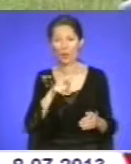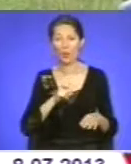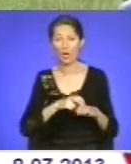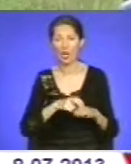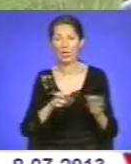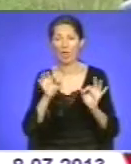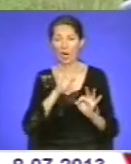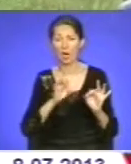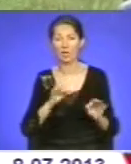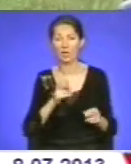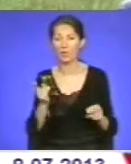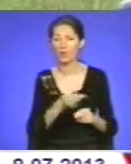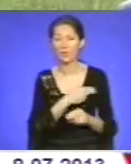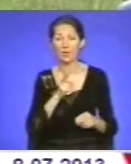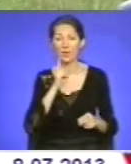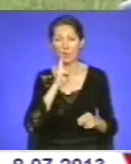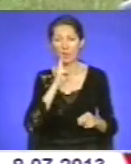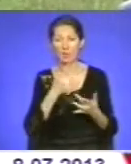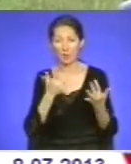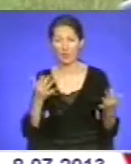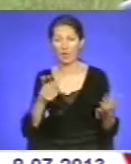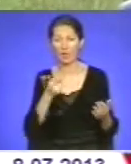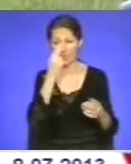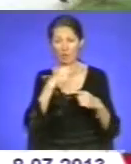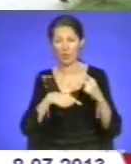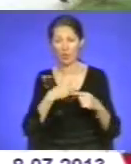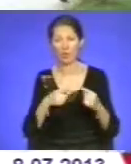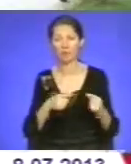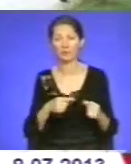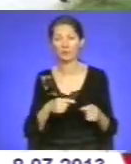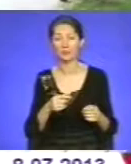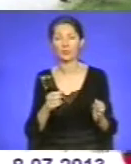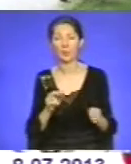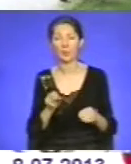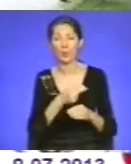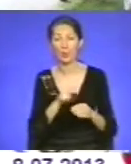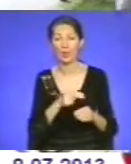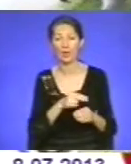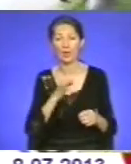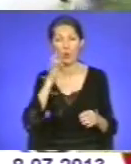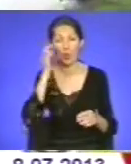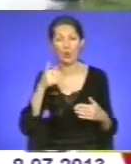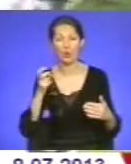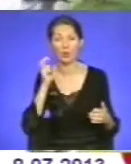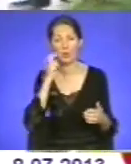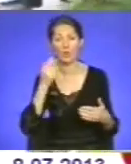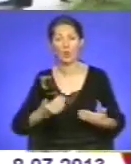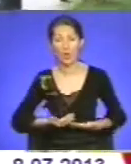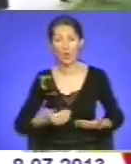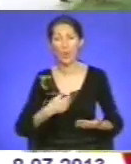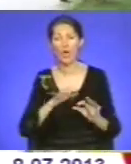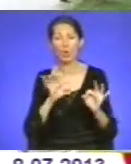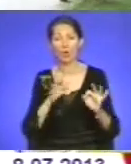про профілактику статевих недуг та вести здоровий спосіб життя. Ми розповідаємо молоді взагалі, що таке здоров'я загалом, і